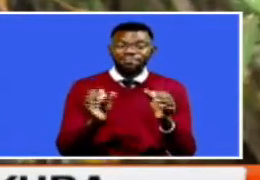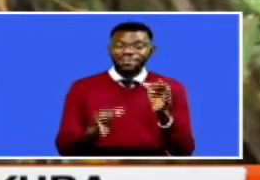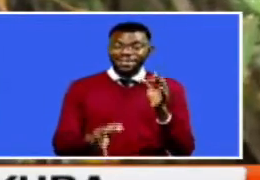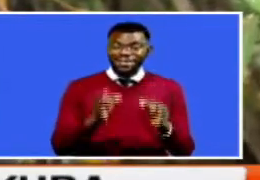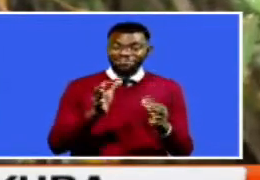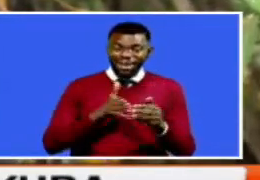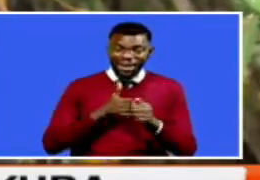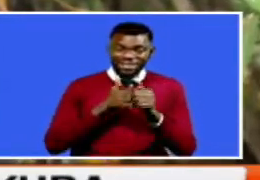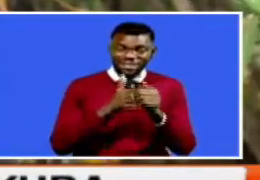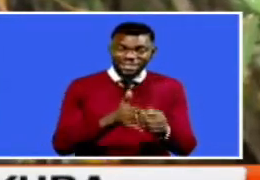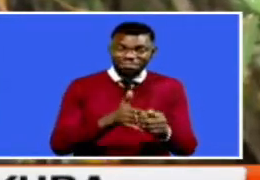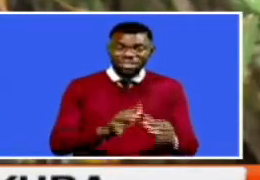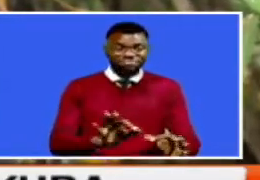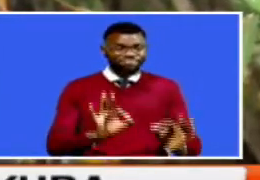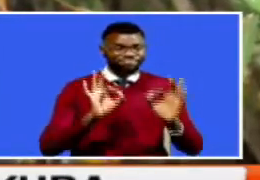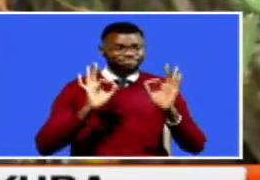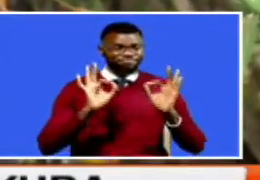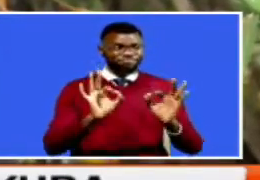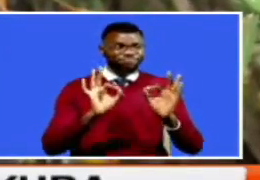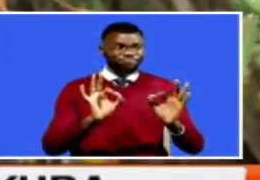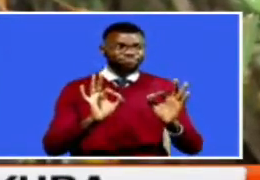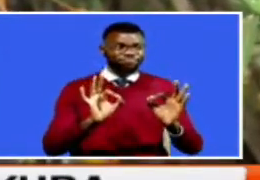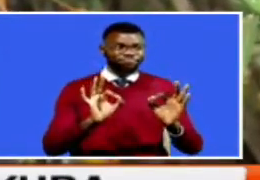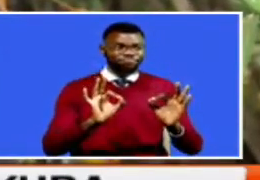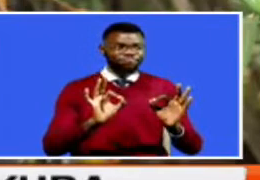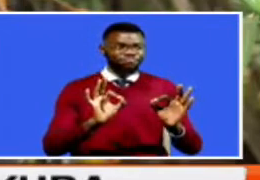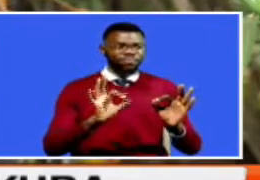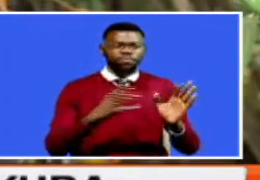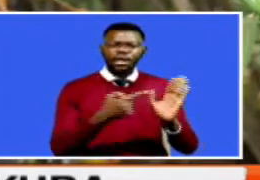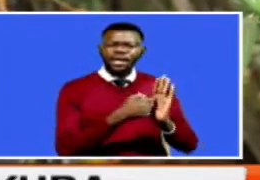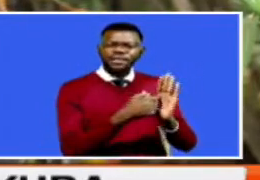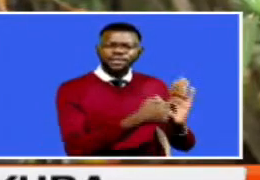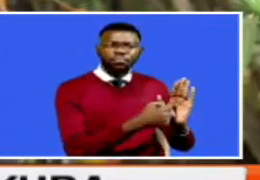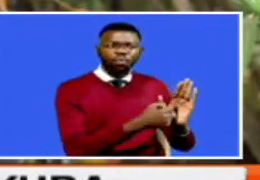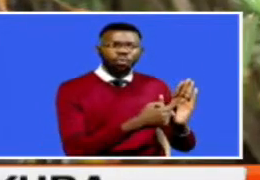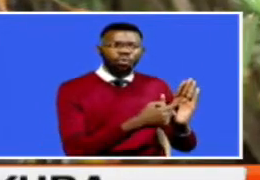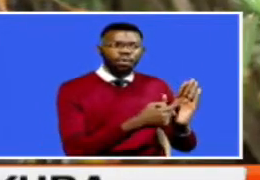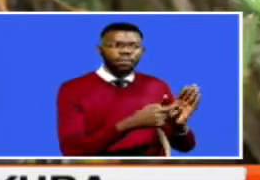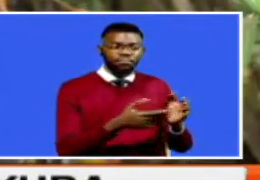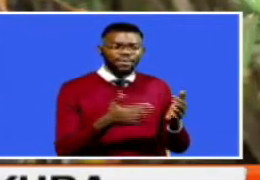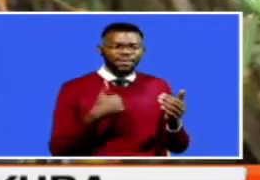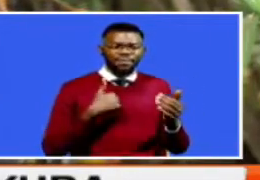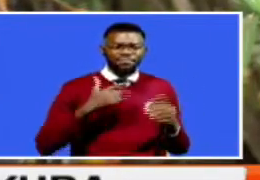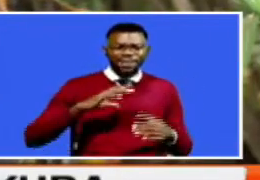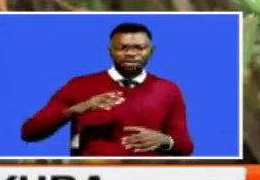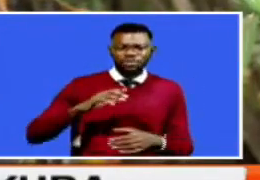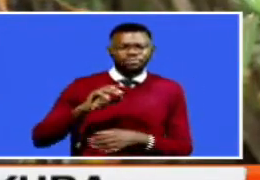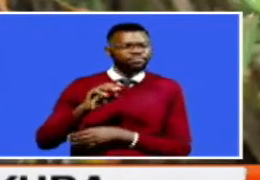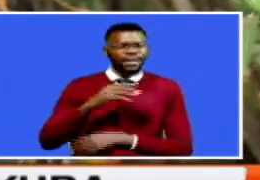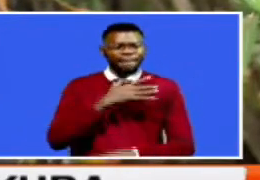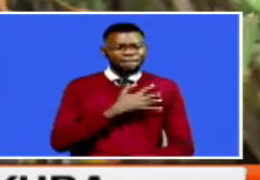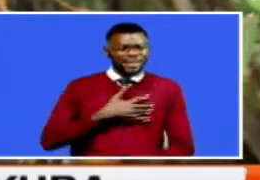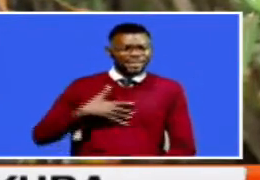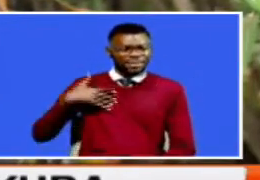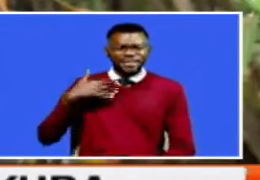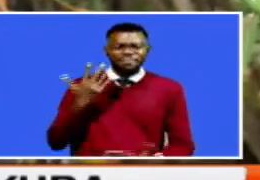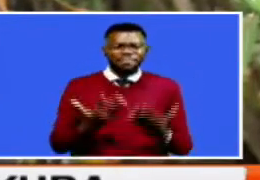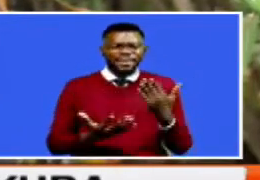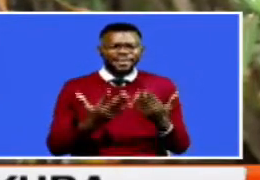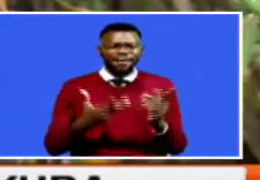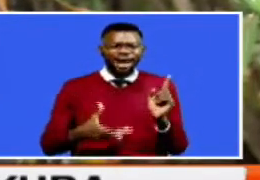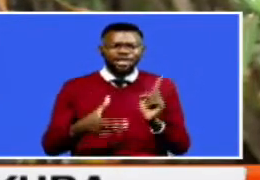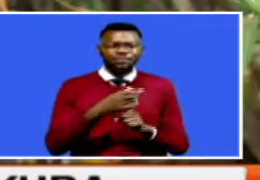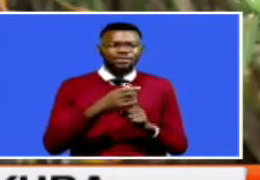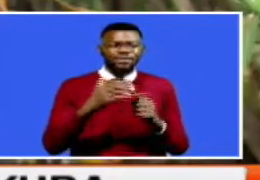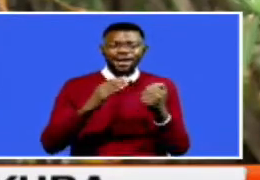mizuri, kwa sababu tuko na pesa, kwa mfano natoka Marsabit County na inapata karibu bilioni 9.